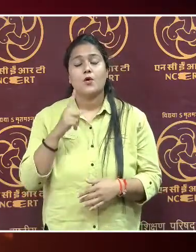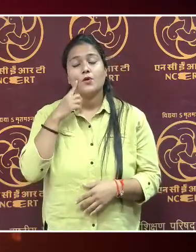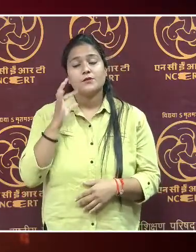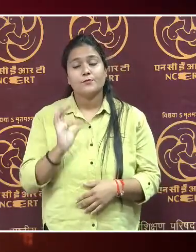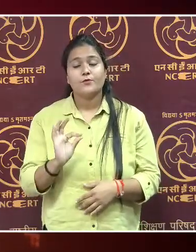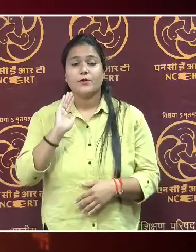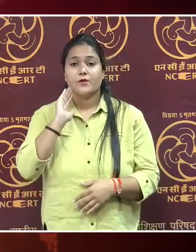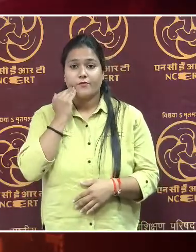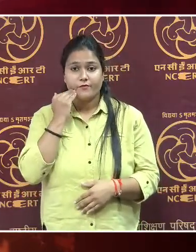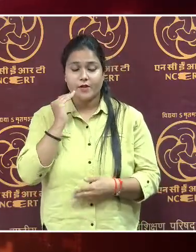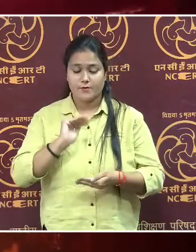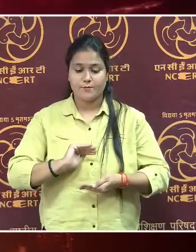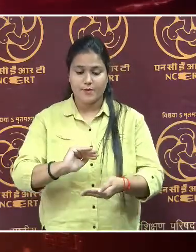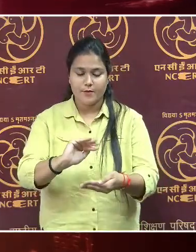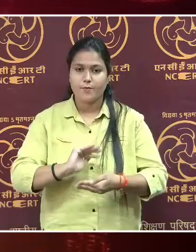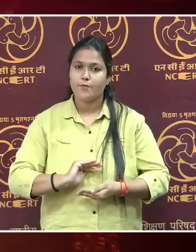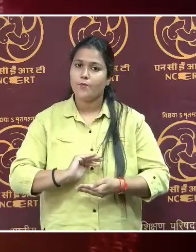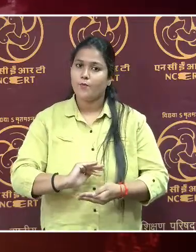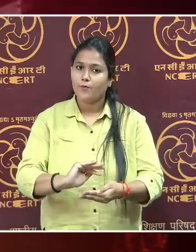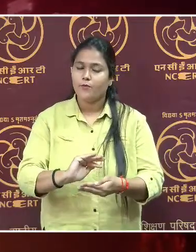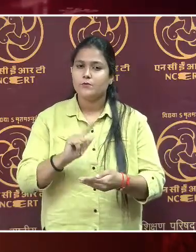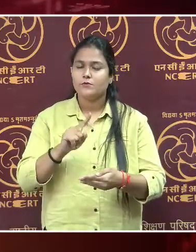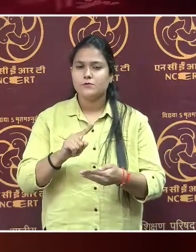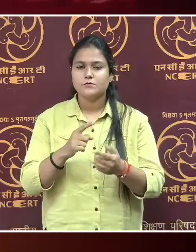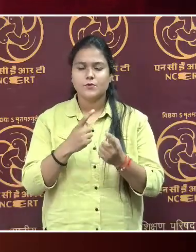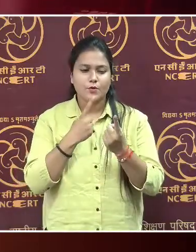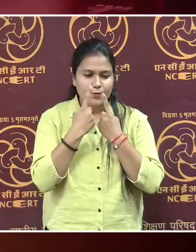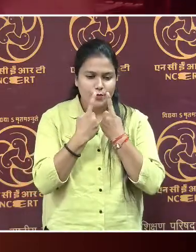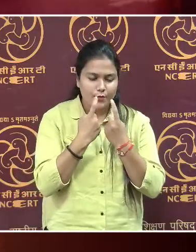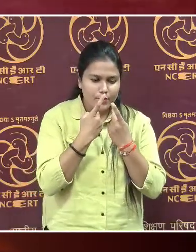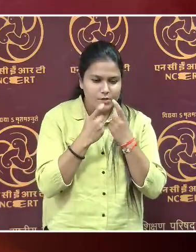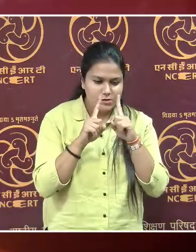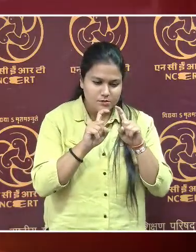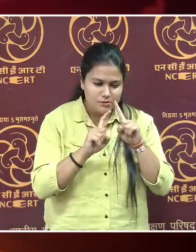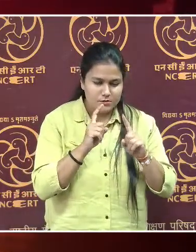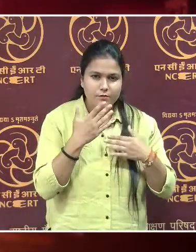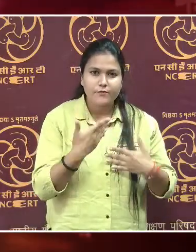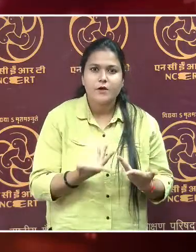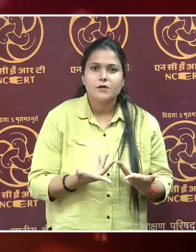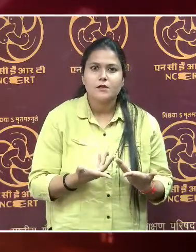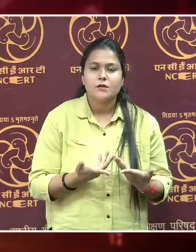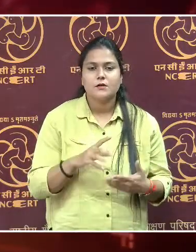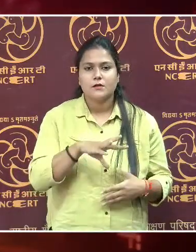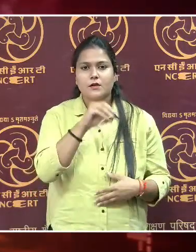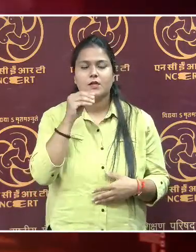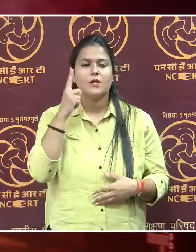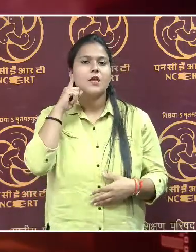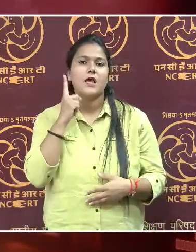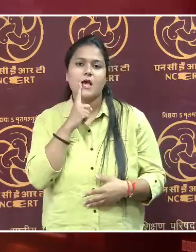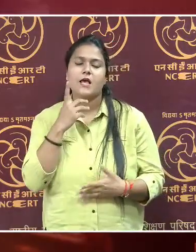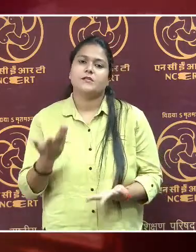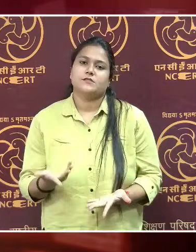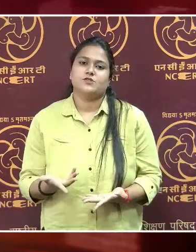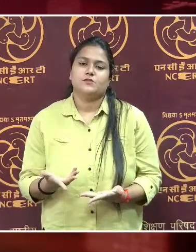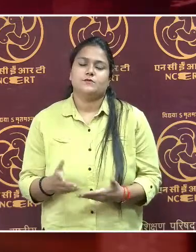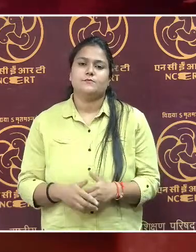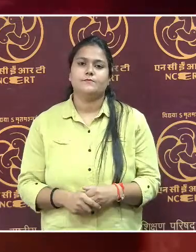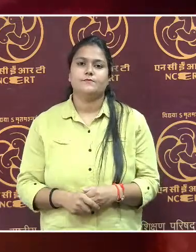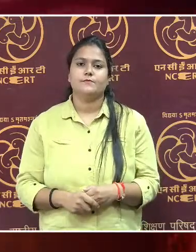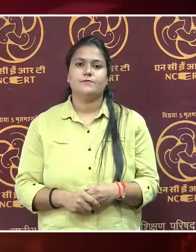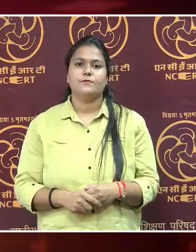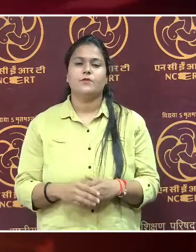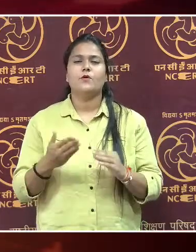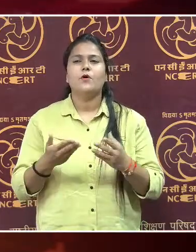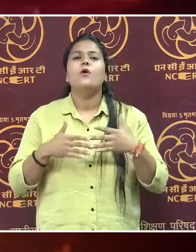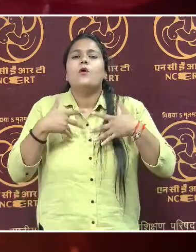का जब जन्म होता है तब भी उसके चेकअप के साथ काफ़ी चीज़ें पता लग जाती हैं, नहीं तो ओवर पीरियड ऑफ टाइम भी आप आइडेंटिफाई कर सकते हैं कि बच्चे में कहीं हियरिंग